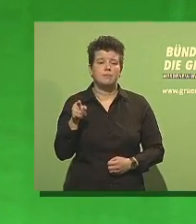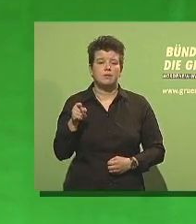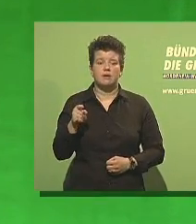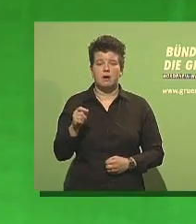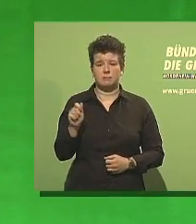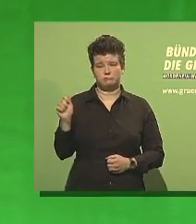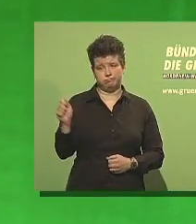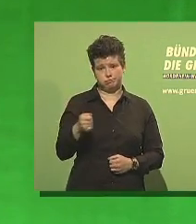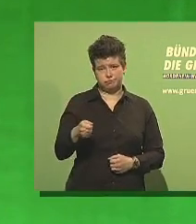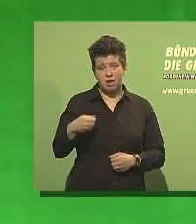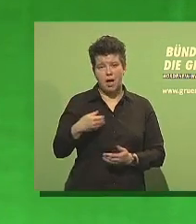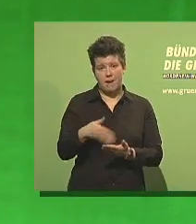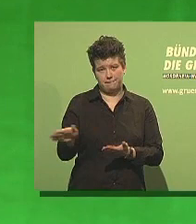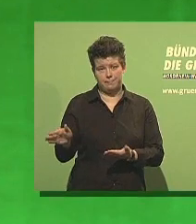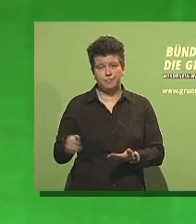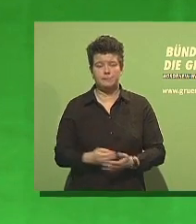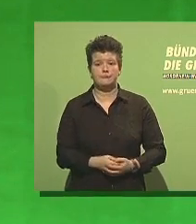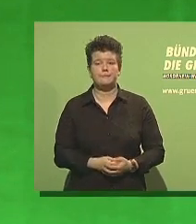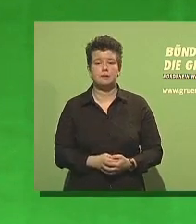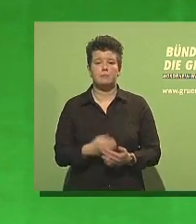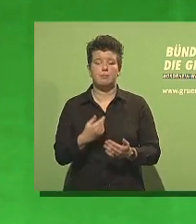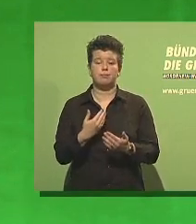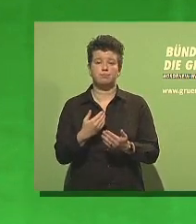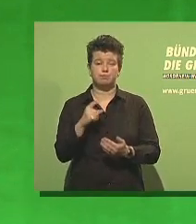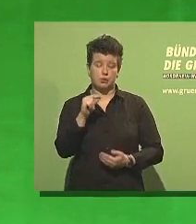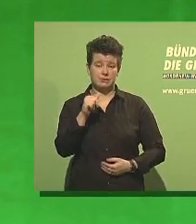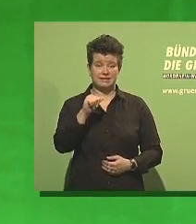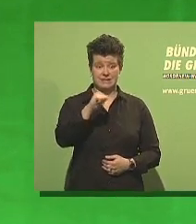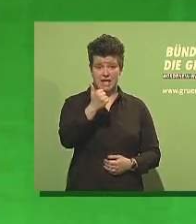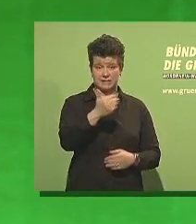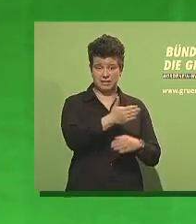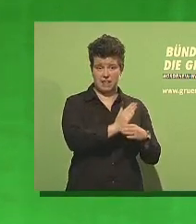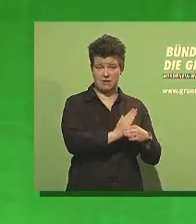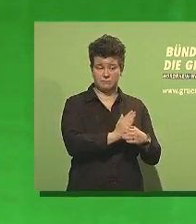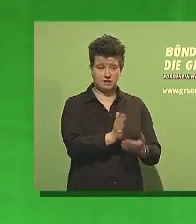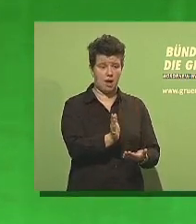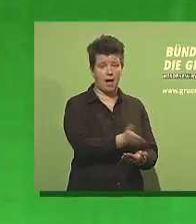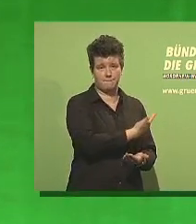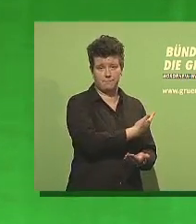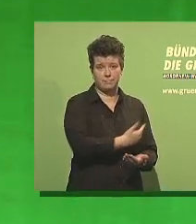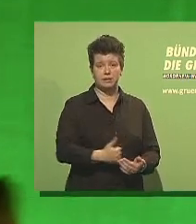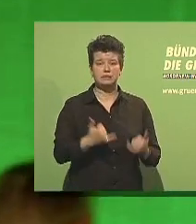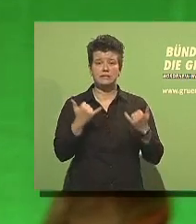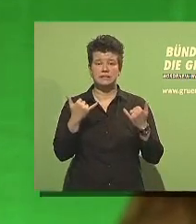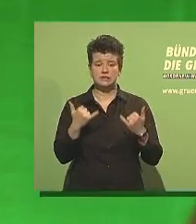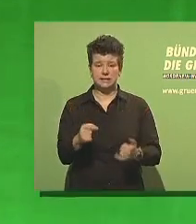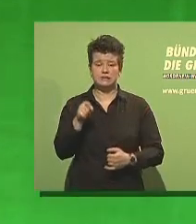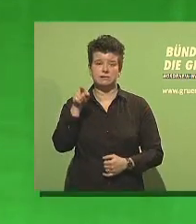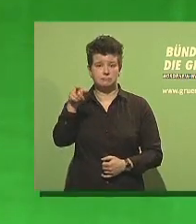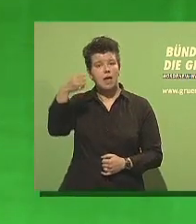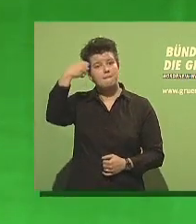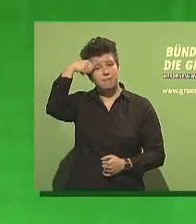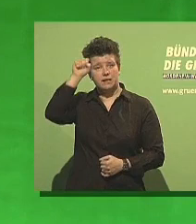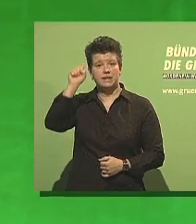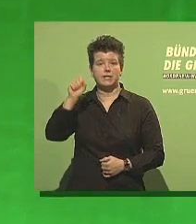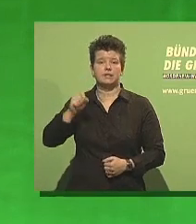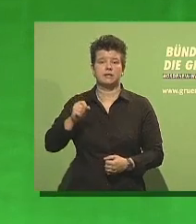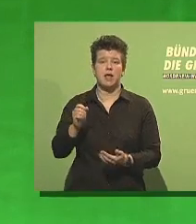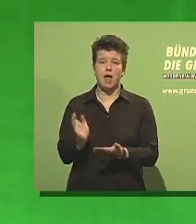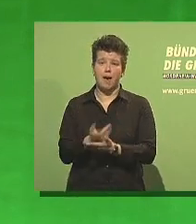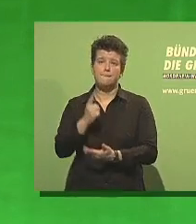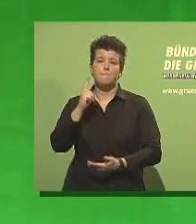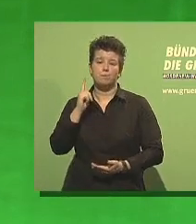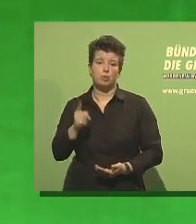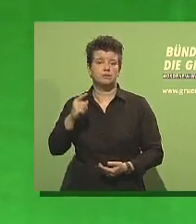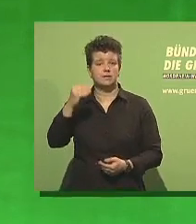Infernale Merkozy ist weg. Paris drängt jetzt auf eine andere Politik. Jetzt ist Berlin dran. Angela Merkel